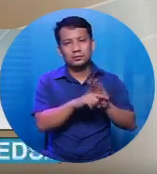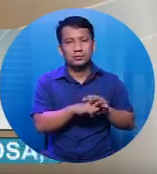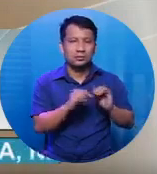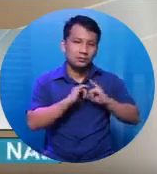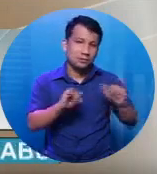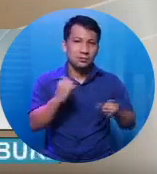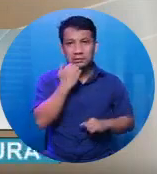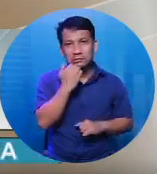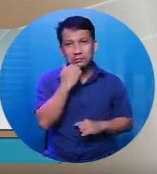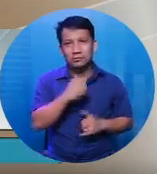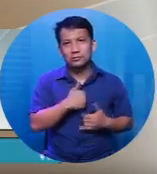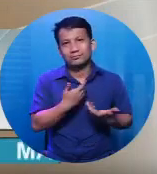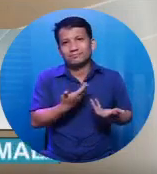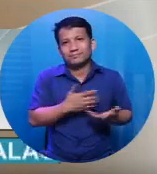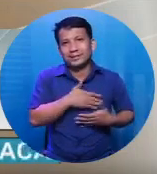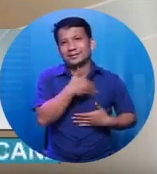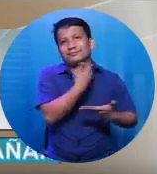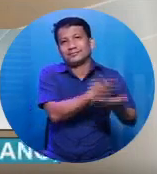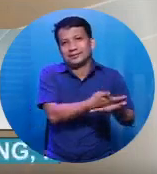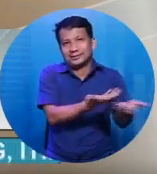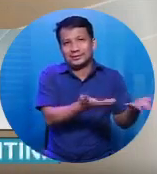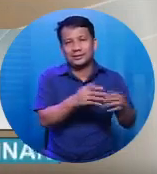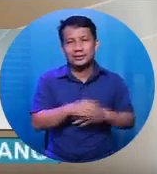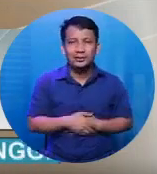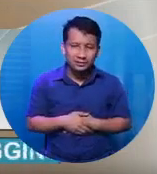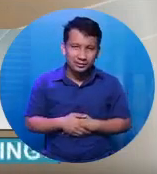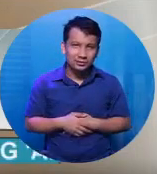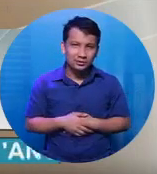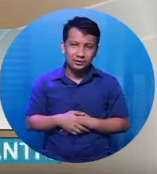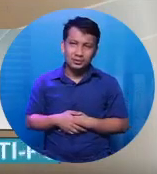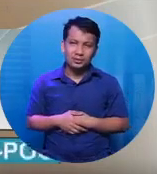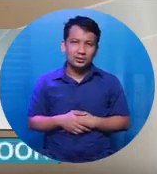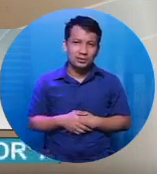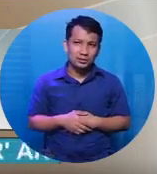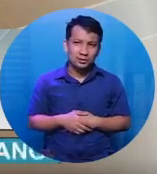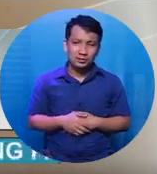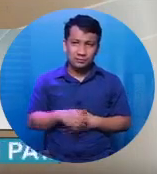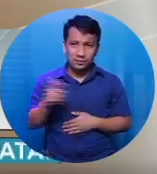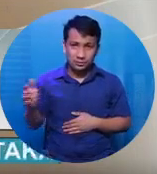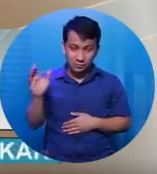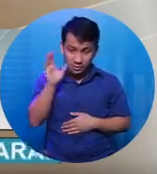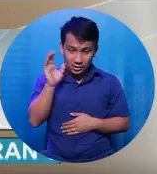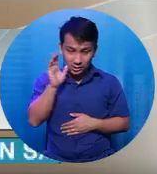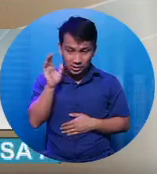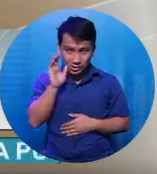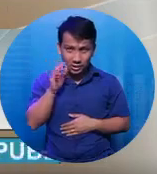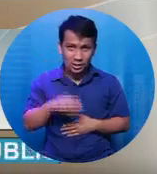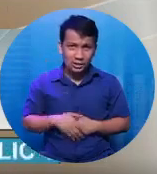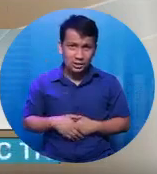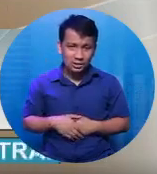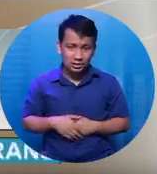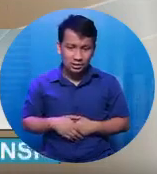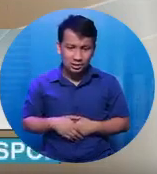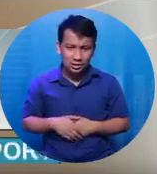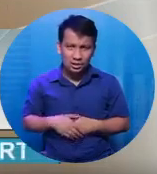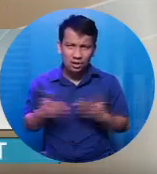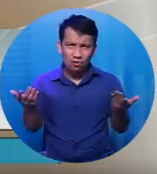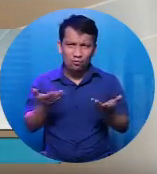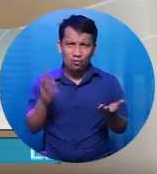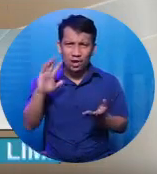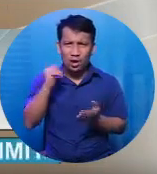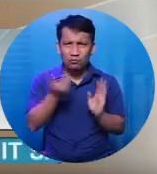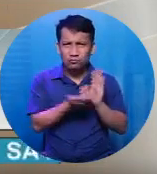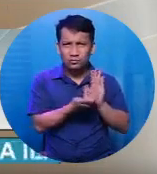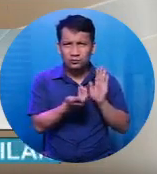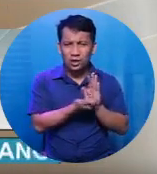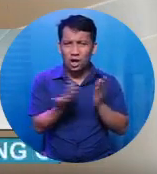sa kanya, yun po yun Okay. Ma'am Cherry Grace. Hello, sir. Anong ebidensya meron kayo